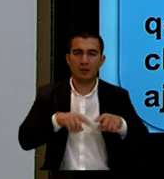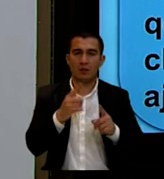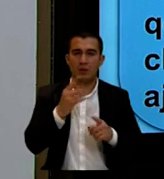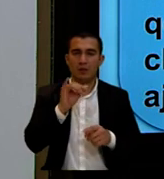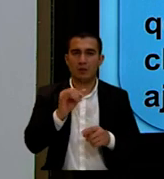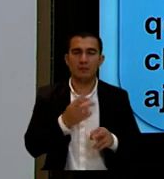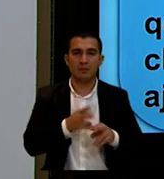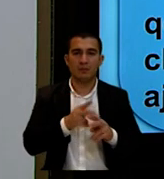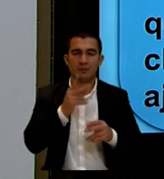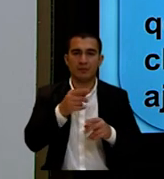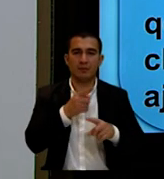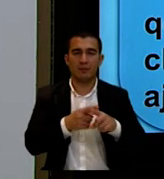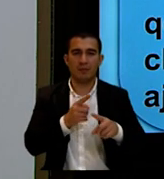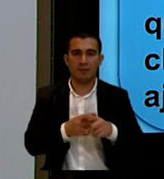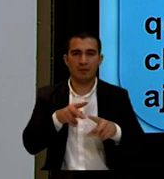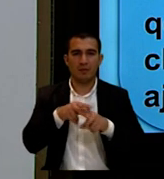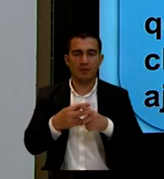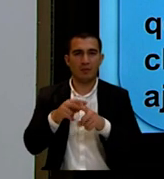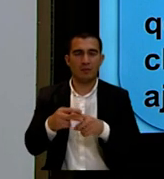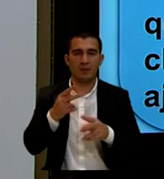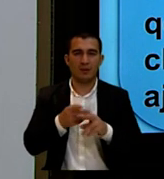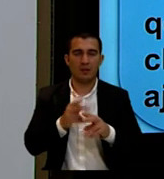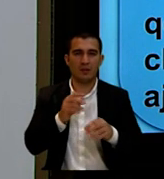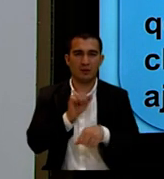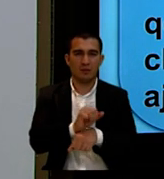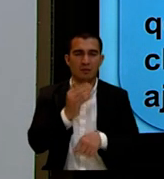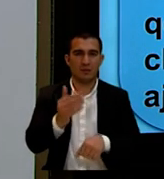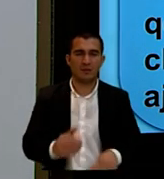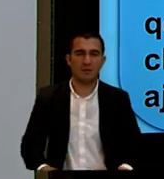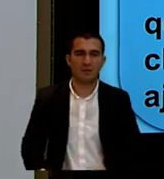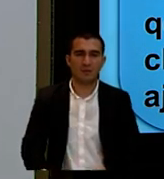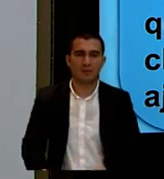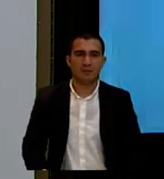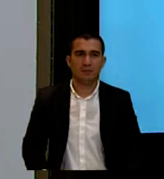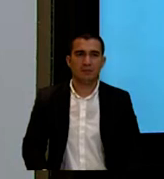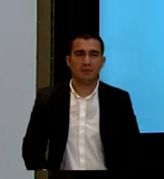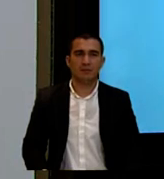Qorincha chala to'siq bilan ajralgan bo'ladi.